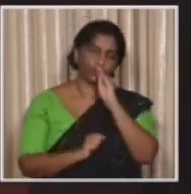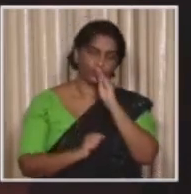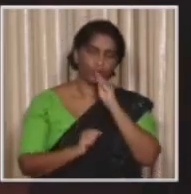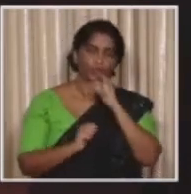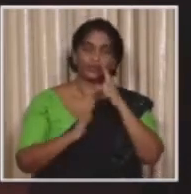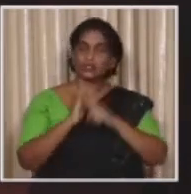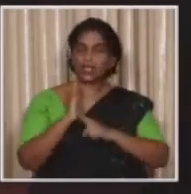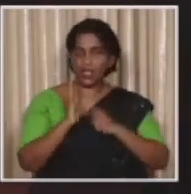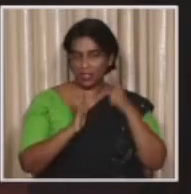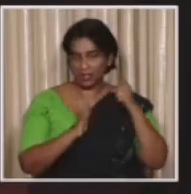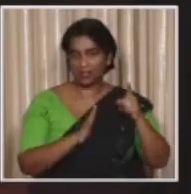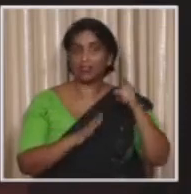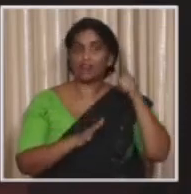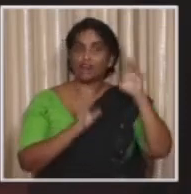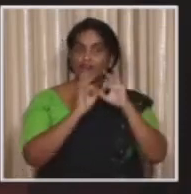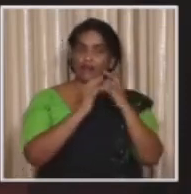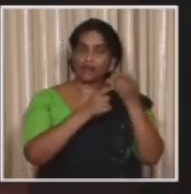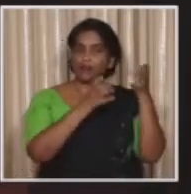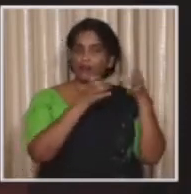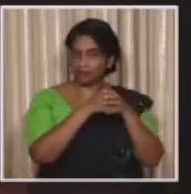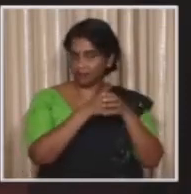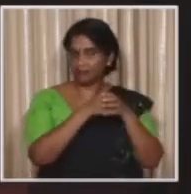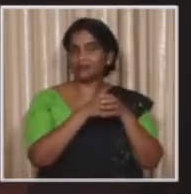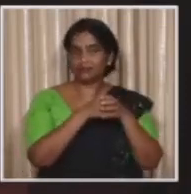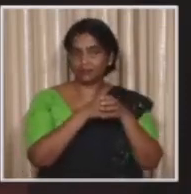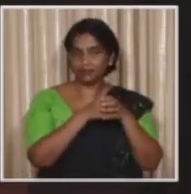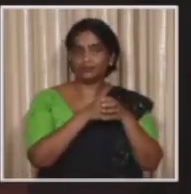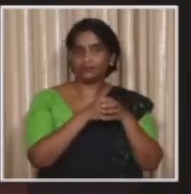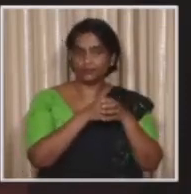ජනක රත්නායකටවත් එයාගේ පවුලේ කට්ටියටවත්